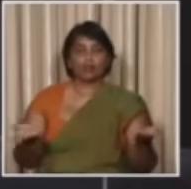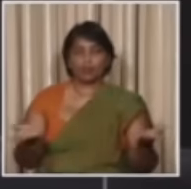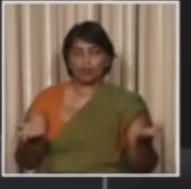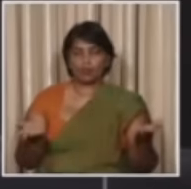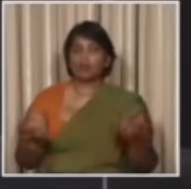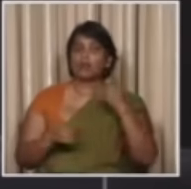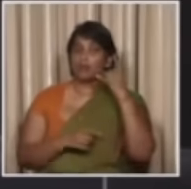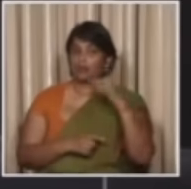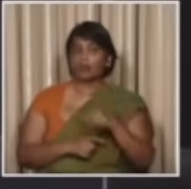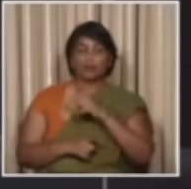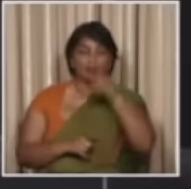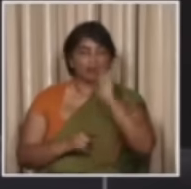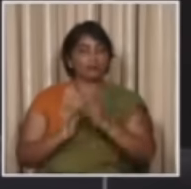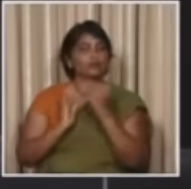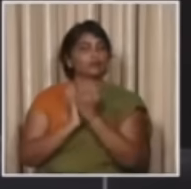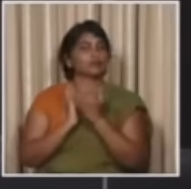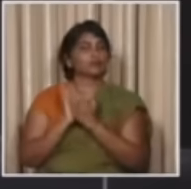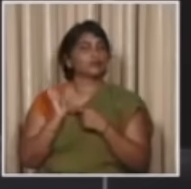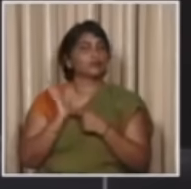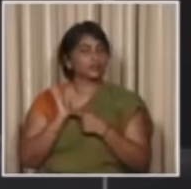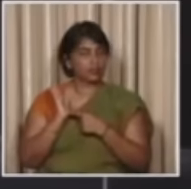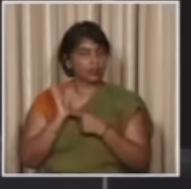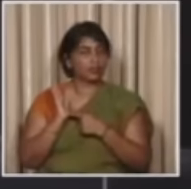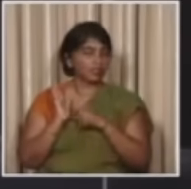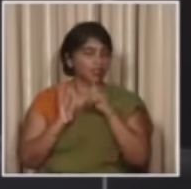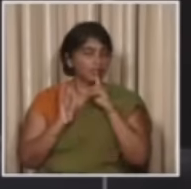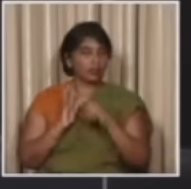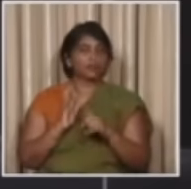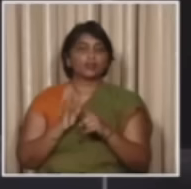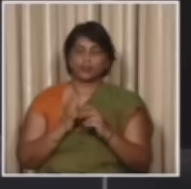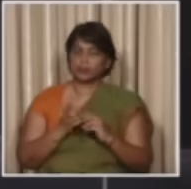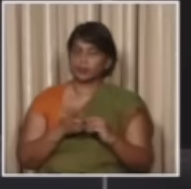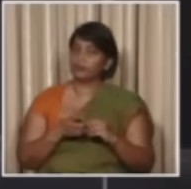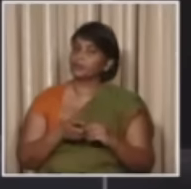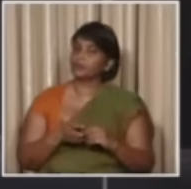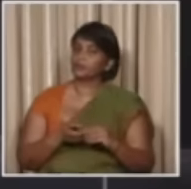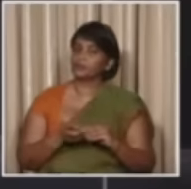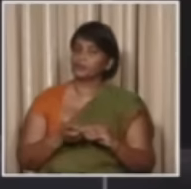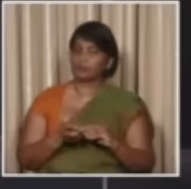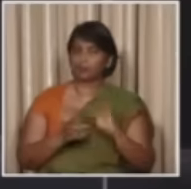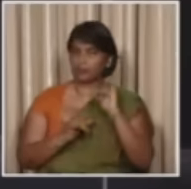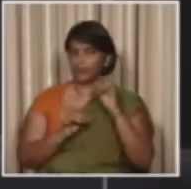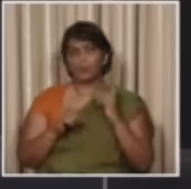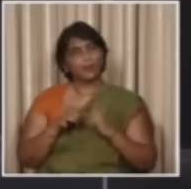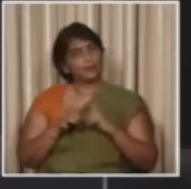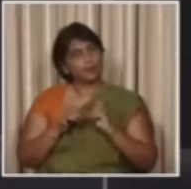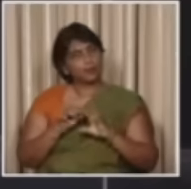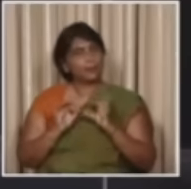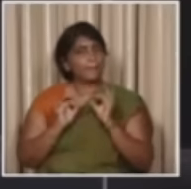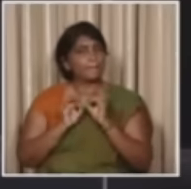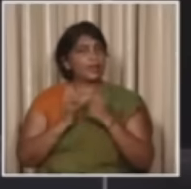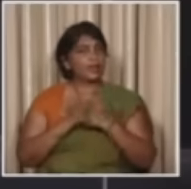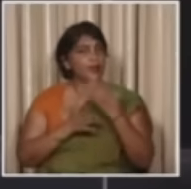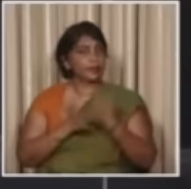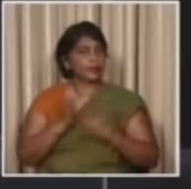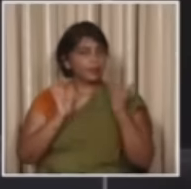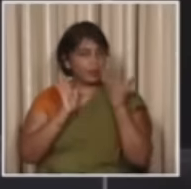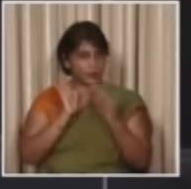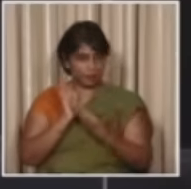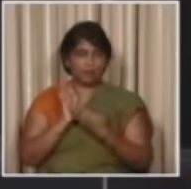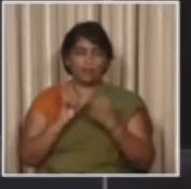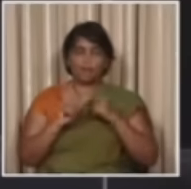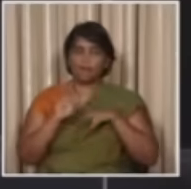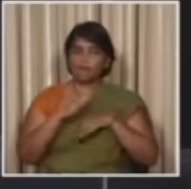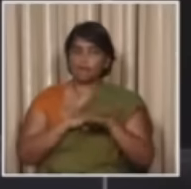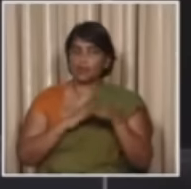ඒ නිසා තමයි ස්ථාවර නියෝගය යටතේ වළක්වලා තියෙන සබ් ජුඩිකේ. යම් ප්‍රශ්නයක් සම්බන්ධයෙන් බී වාර්තාවක් ඉදිරිපත් කළා තිබුණා ෆැක්ස් රිපෝට්